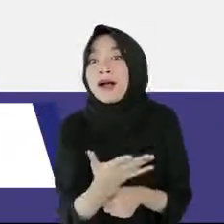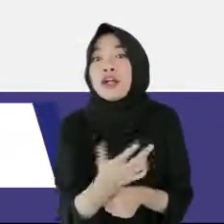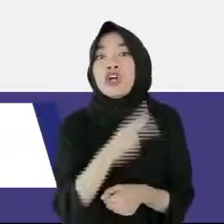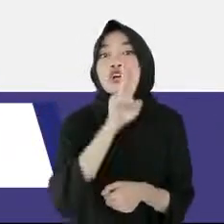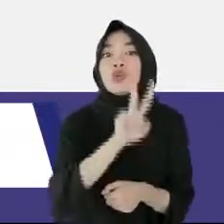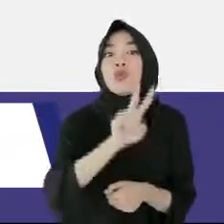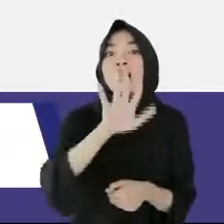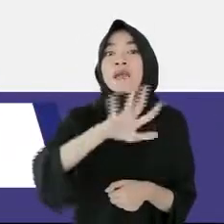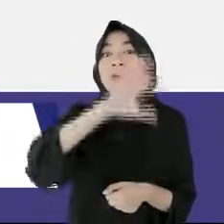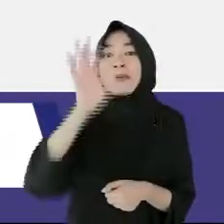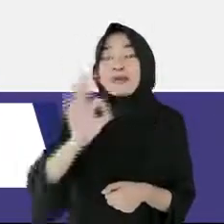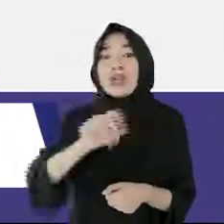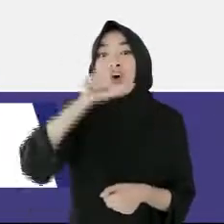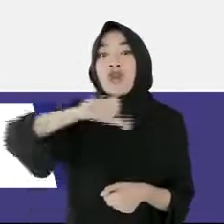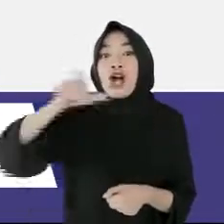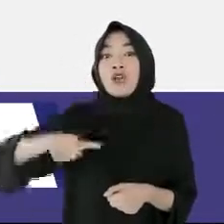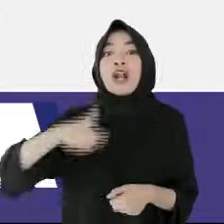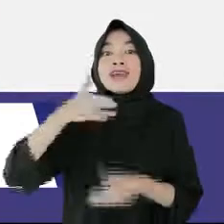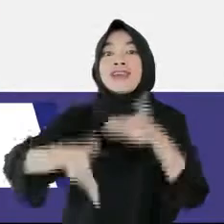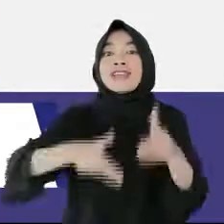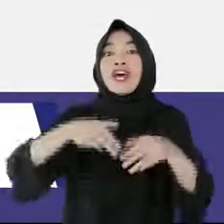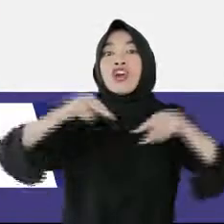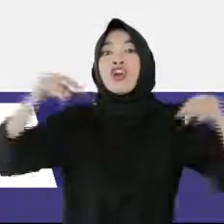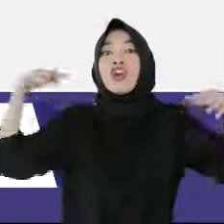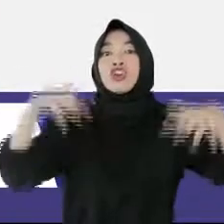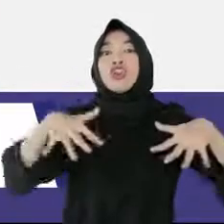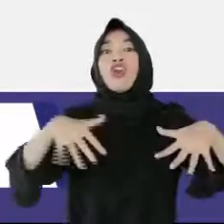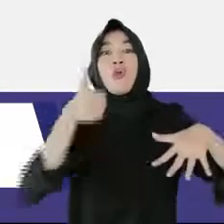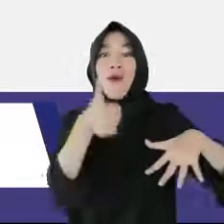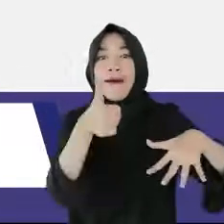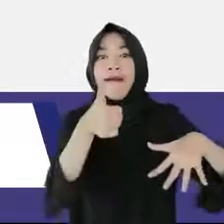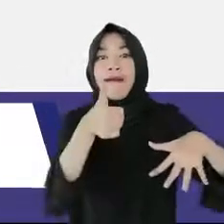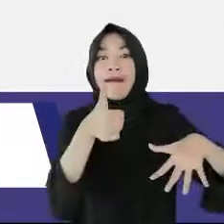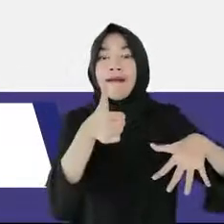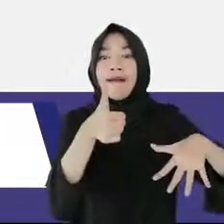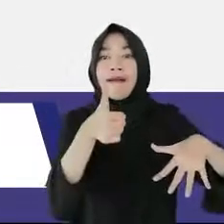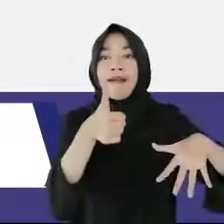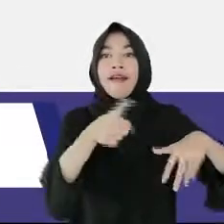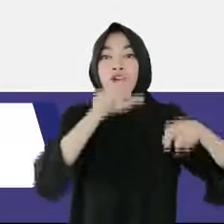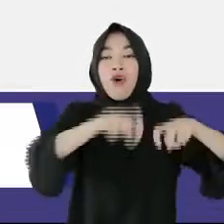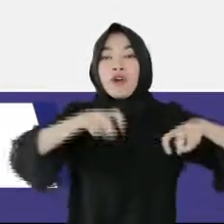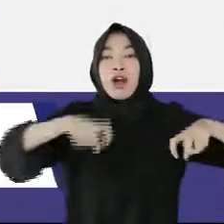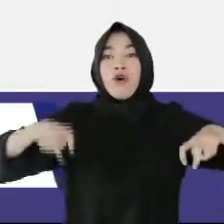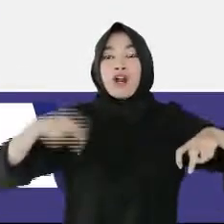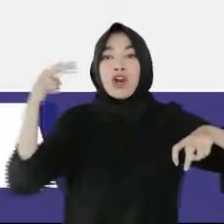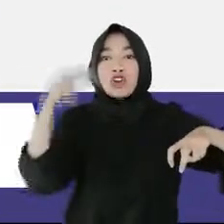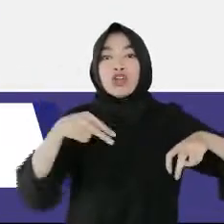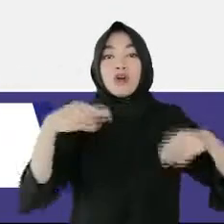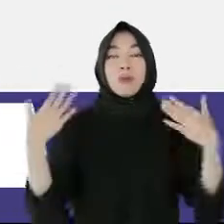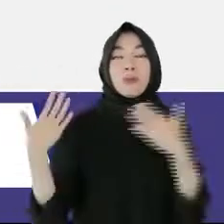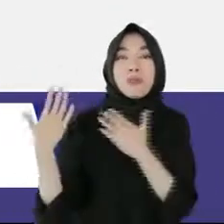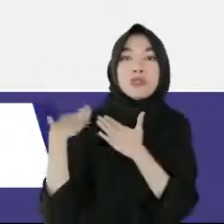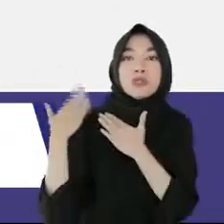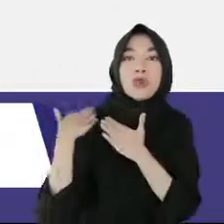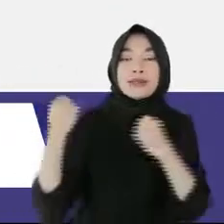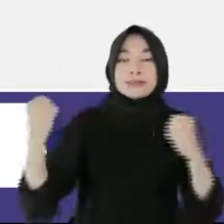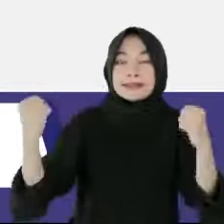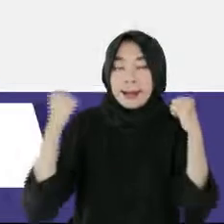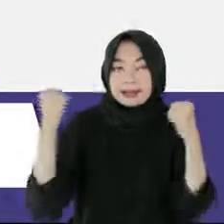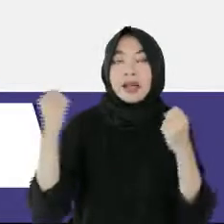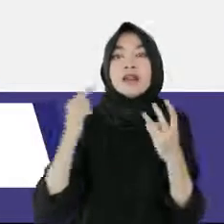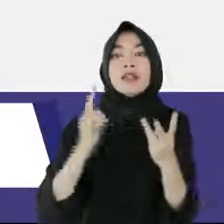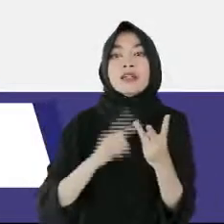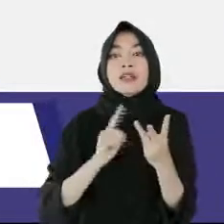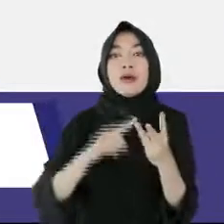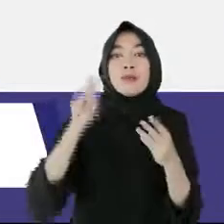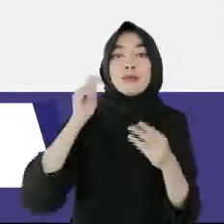25% Hai aku lima persen itu implement alamnya ada Ya Penonton yang nakes ya ampere